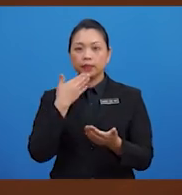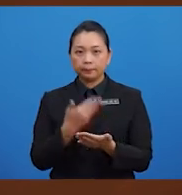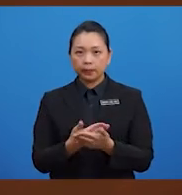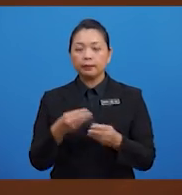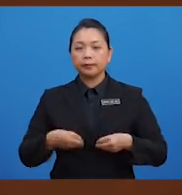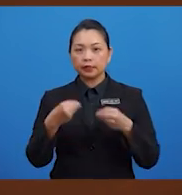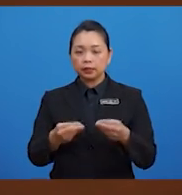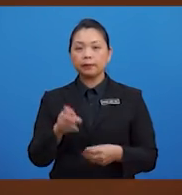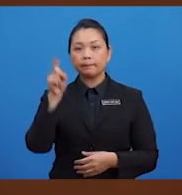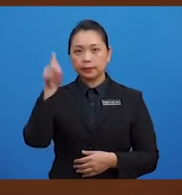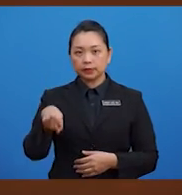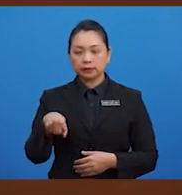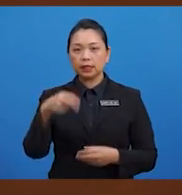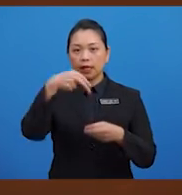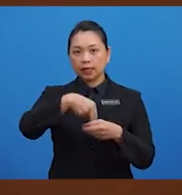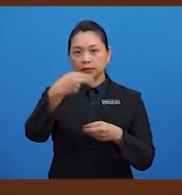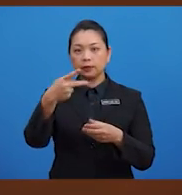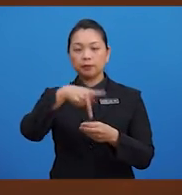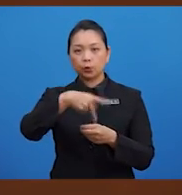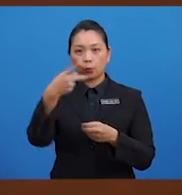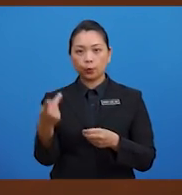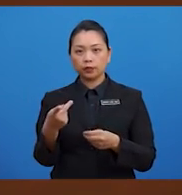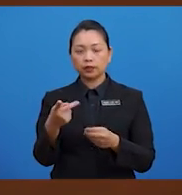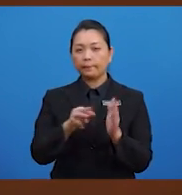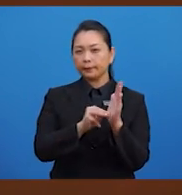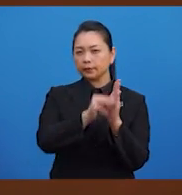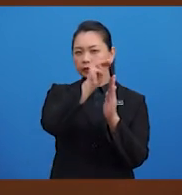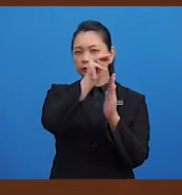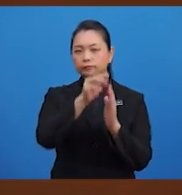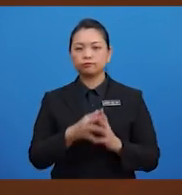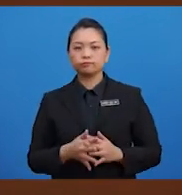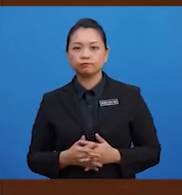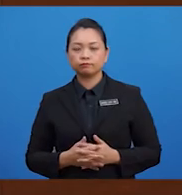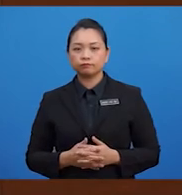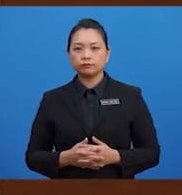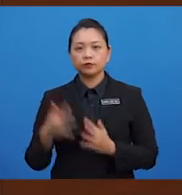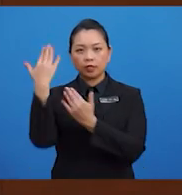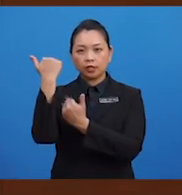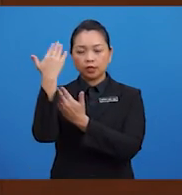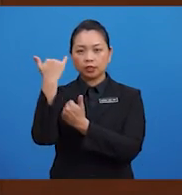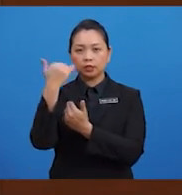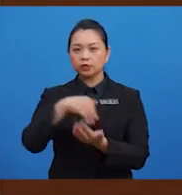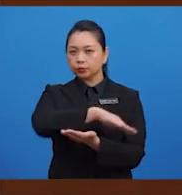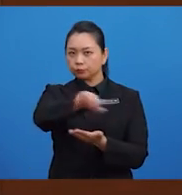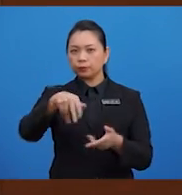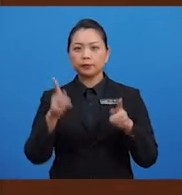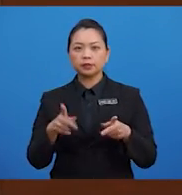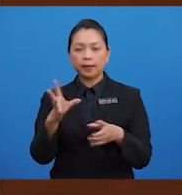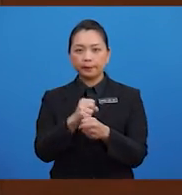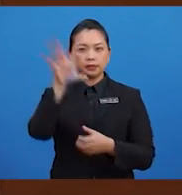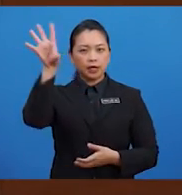bagi memastikan hasil pengeluaran yang maksimum. Diharap para pelajar